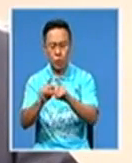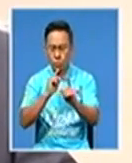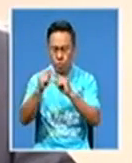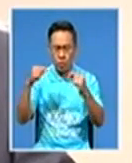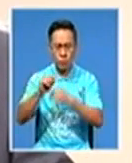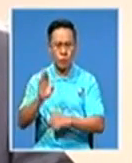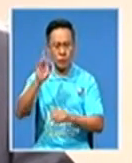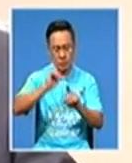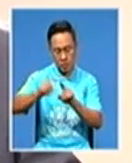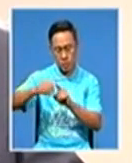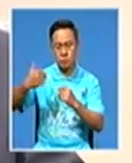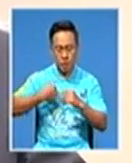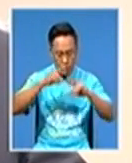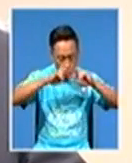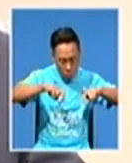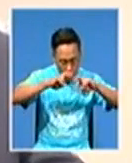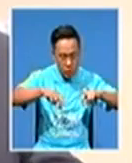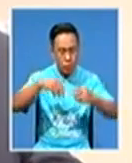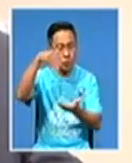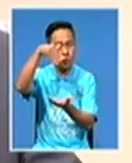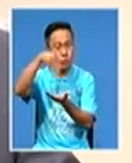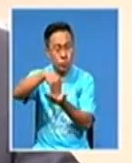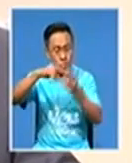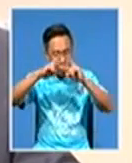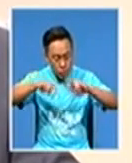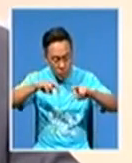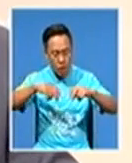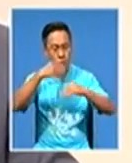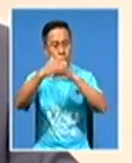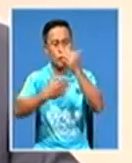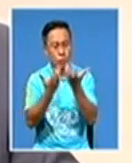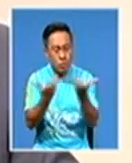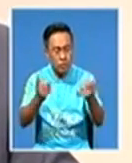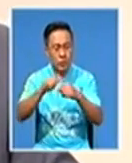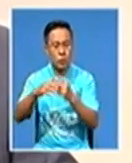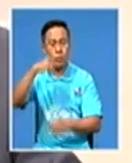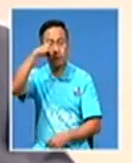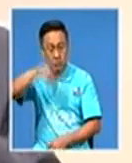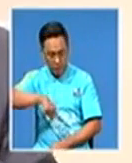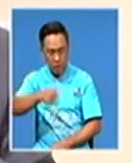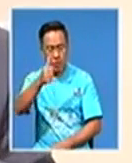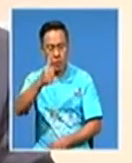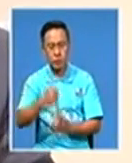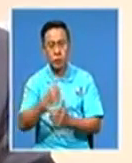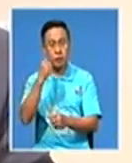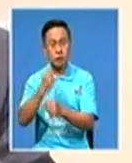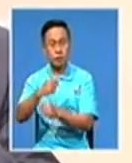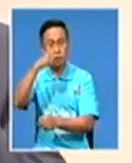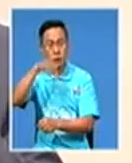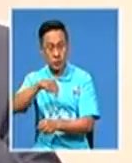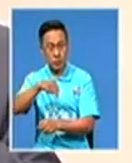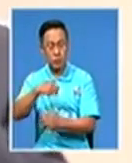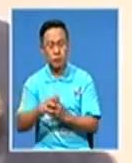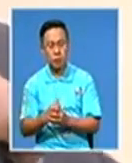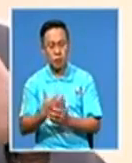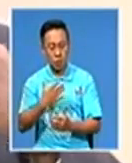ากับบริษัทหลายบริษัทแหละว่าให้มาตั้งศูนย์วิจัยและพัฒนาที่เมืองไทยนะซึ่งถ้ามาตั้งมาศูนย์วิจัยพัฒนาที่เมืองไทยเ